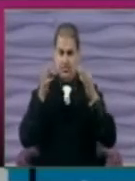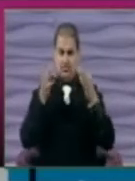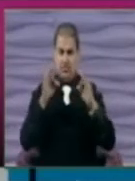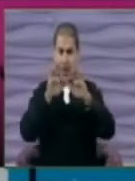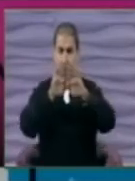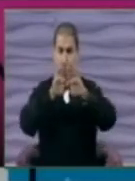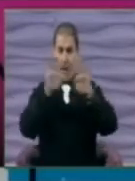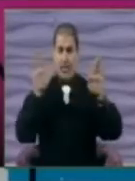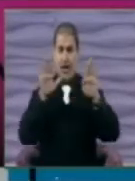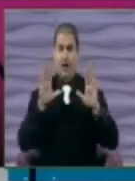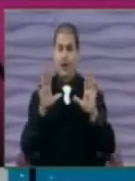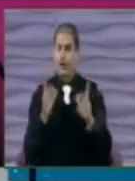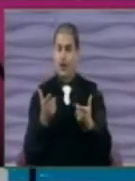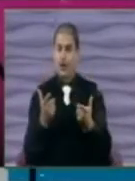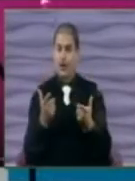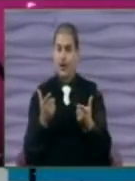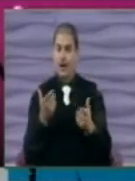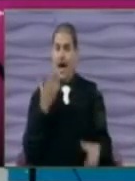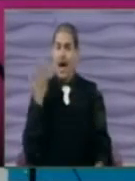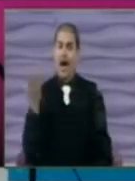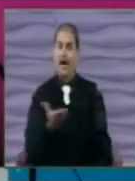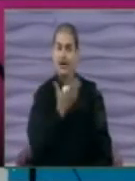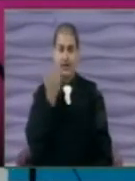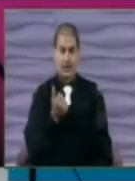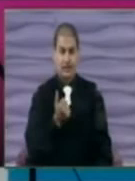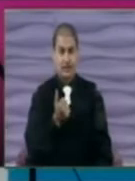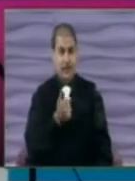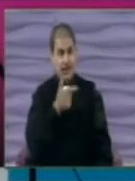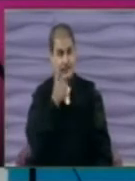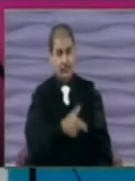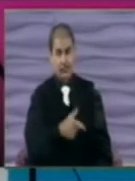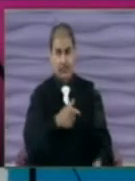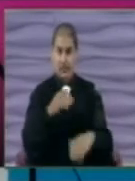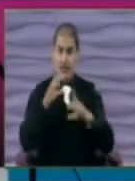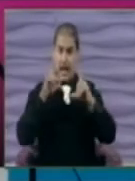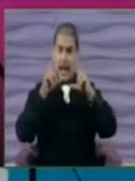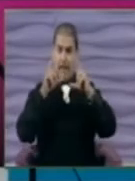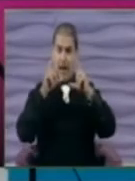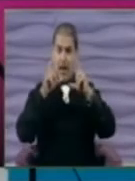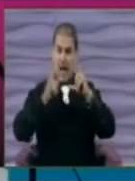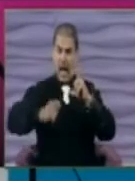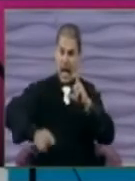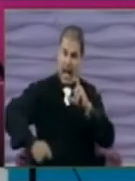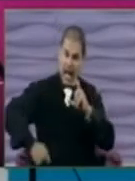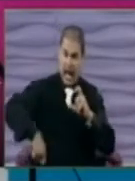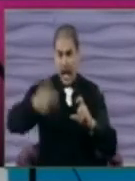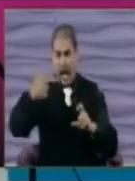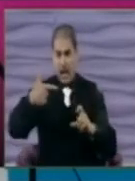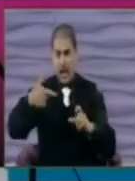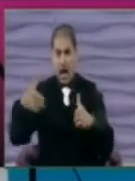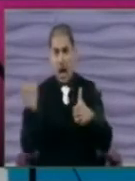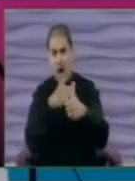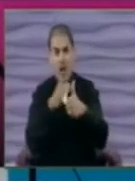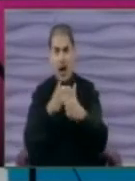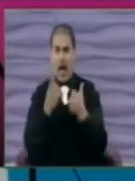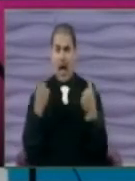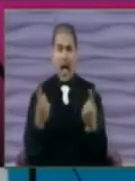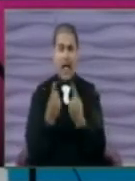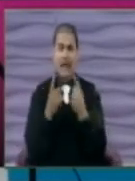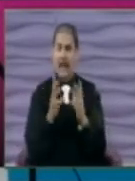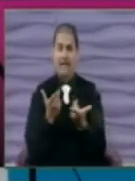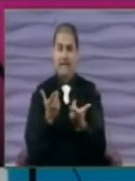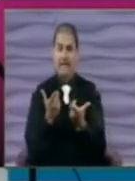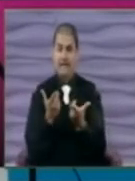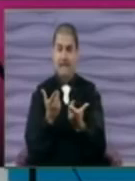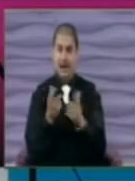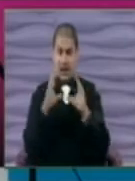ونتحكم فيه. طب الأدوات اللي بتشتغل فيها هل الأدوات مثلا تقنيتها عالية بتكون ولا أنت ممكن أنك تصنع